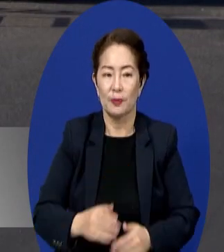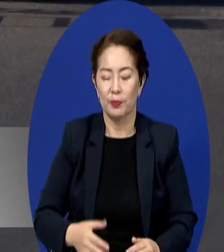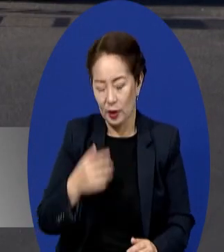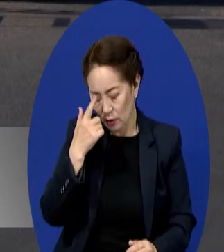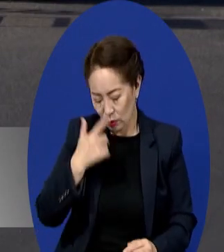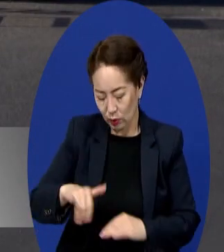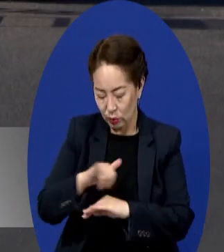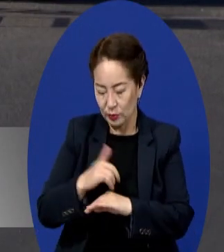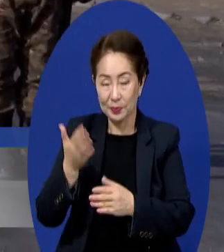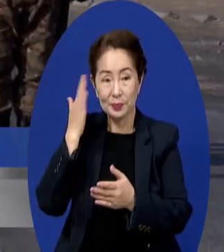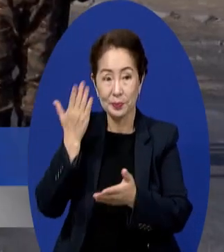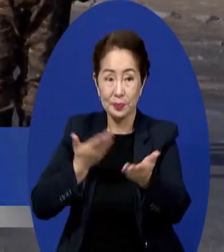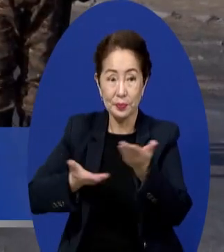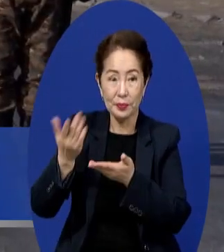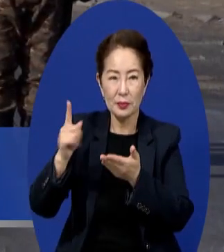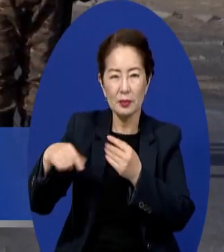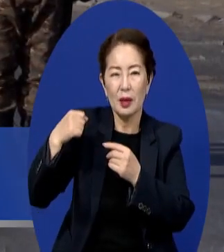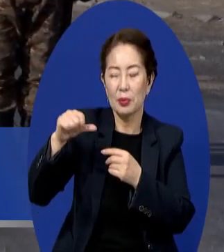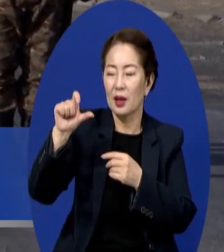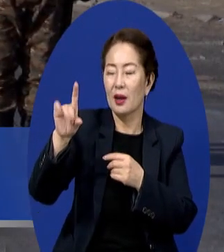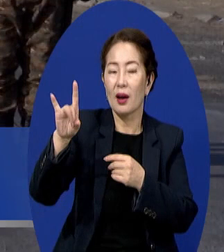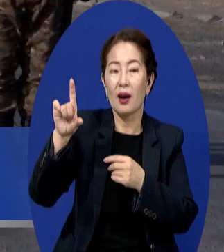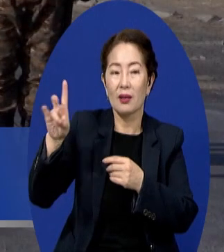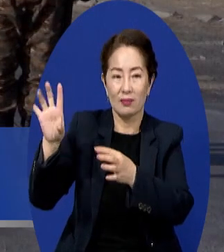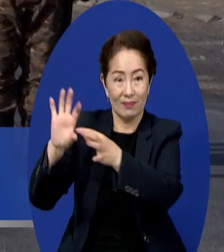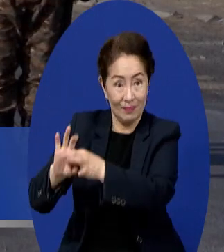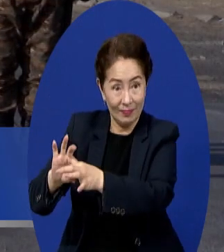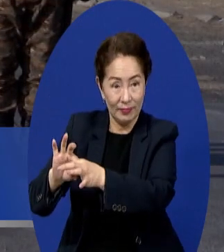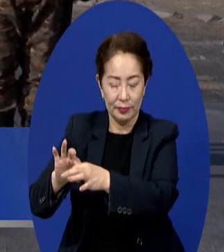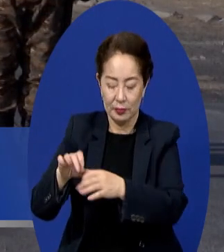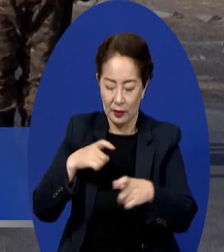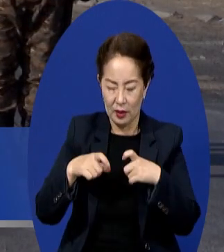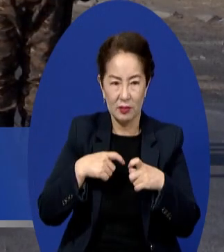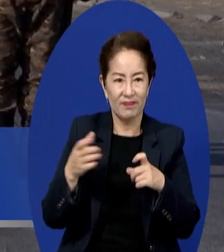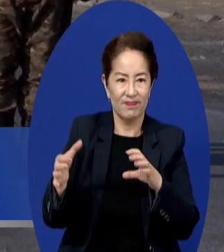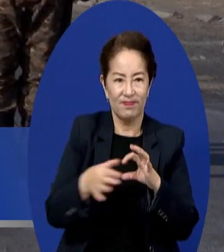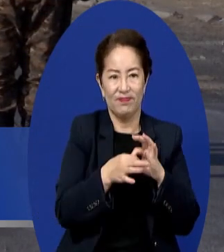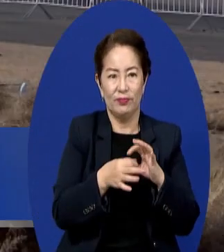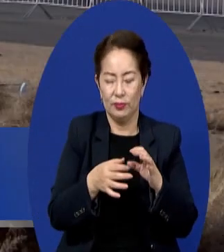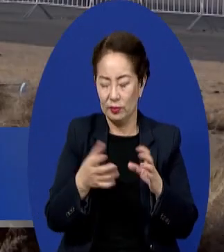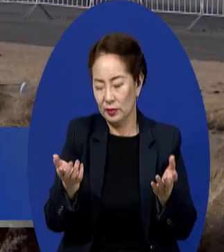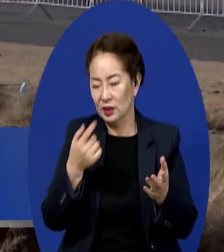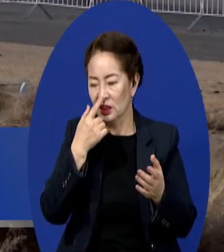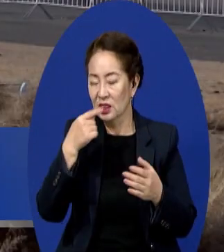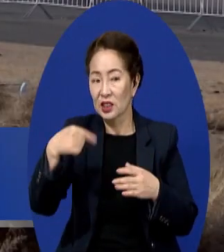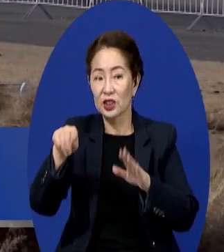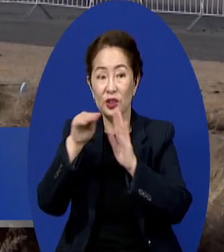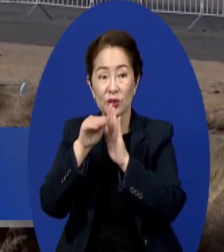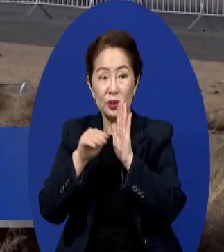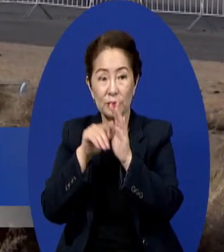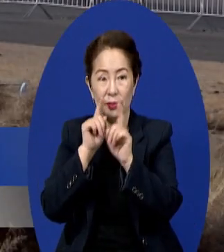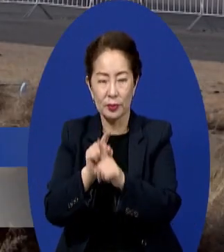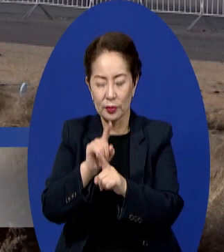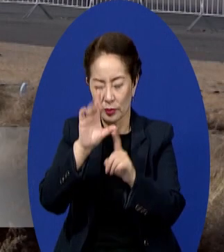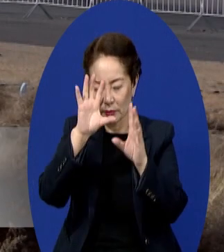Манай улсын гадаад худалдааны хамгийн том сувг Ирээн бомбд хаагдж эдийн засаг тусгалаа өгöd байна. Бүгд найрамдлаар дулсад мөрдөгдөж байгаа журмаар сүлийн тохиолдол нь